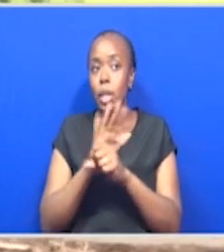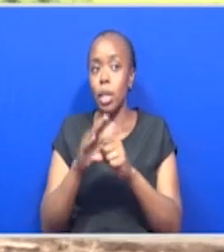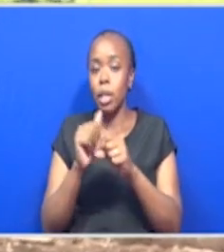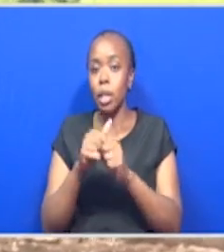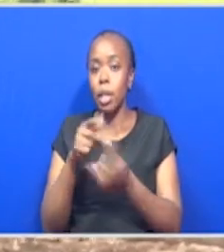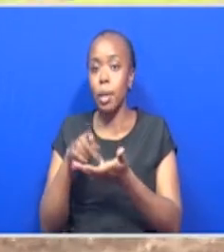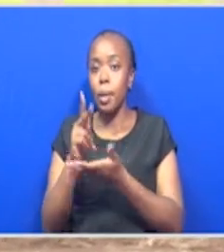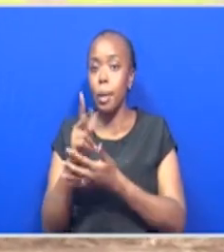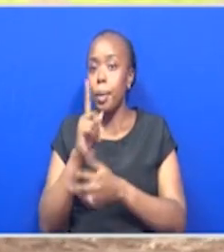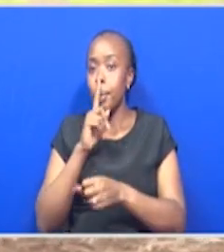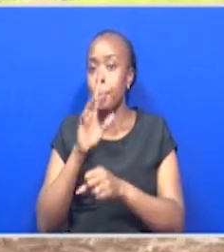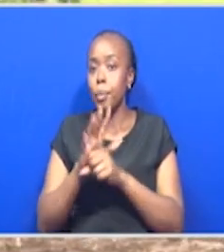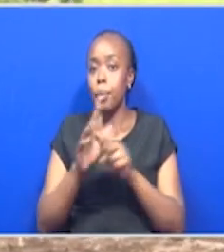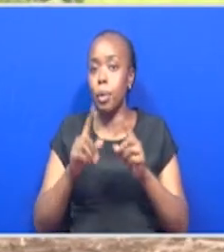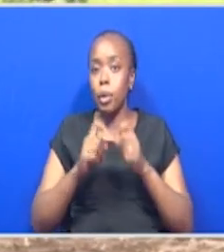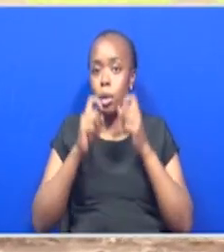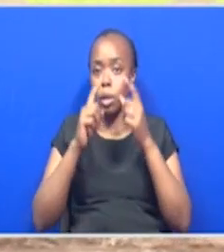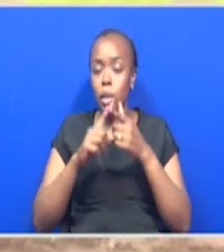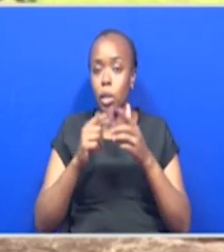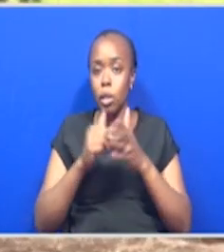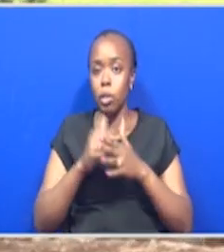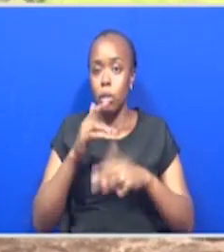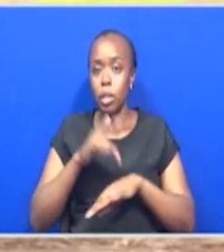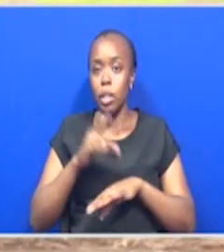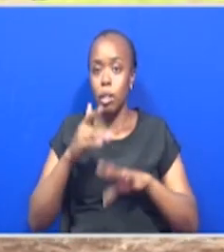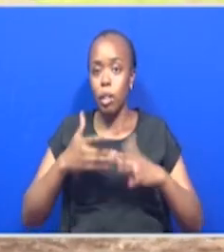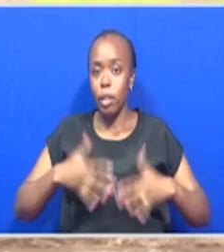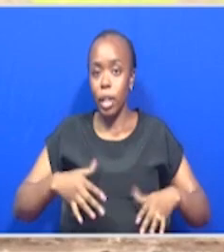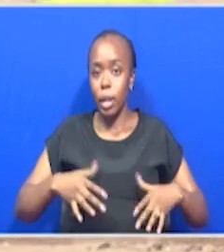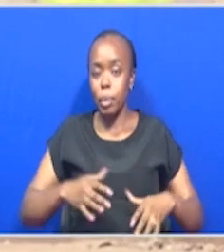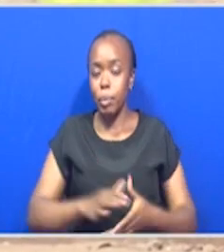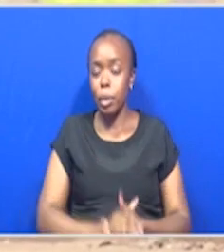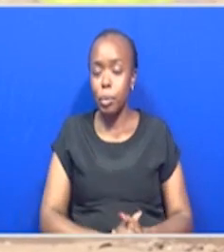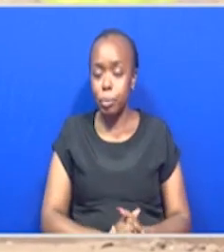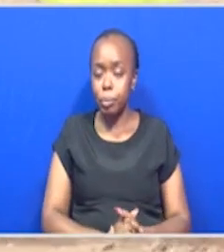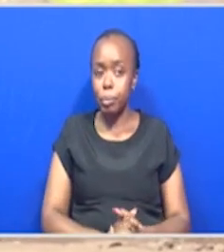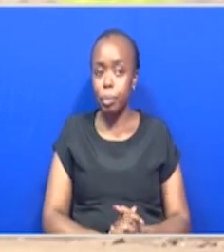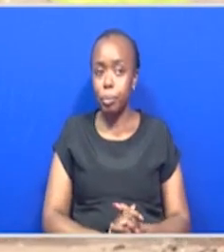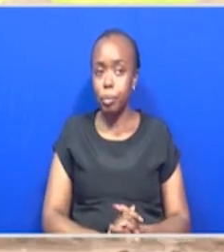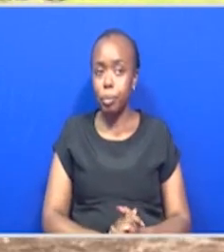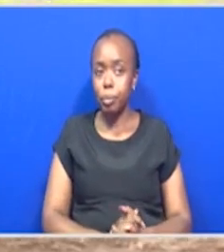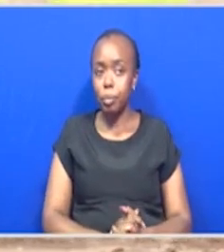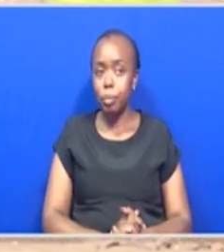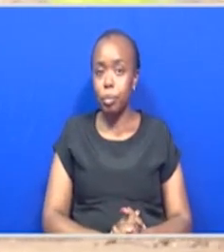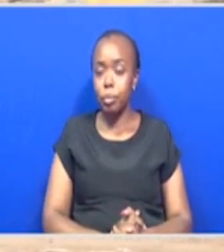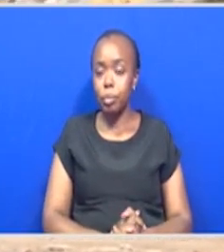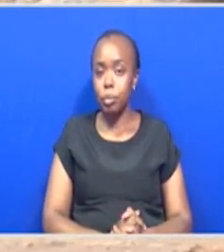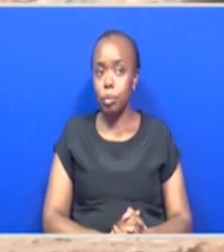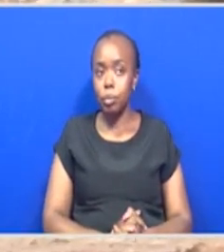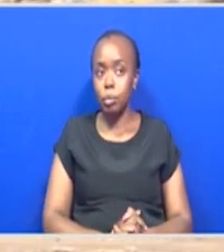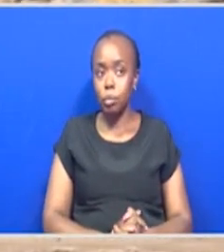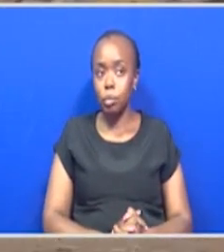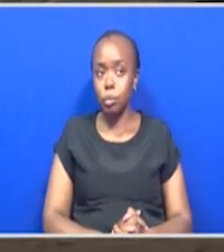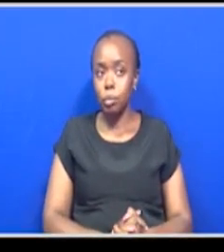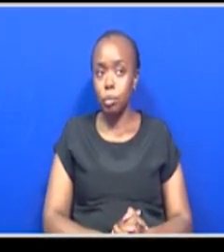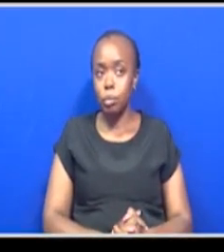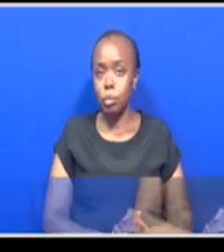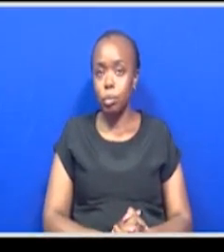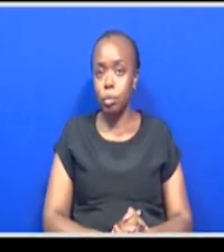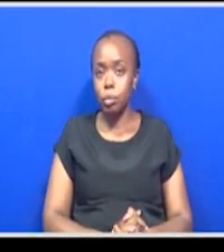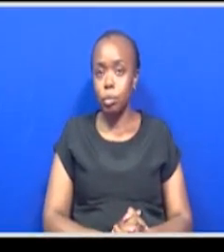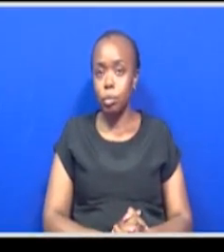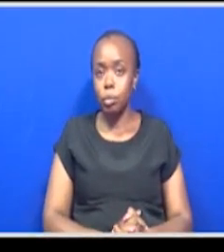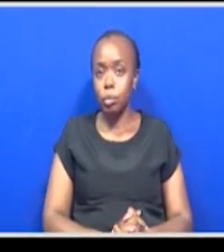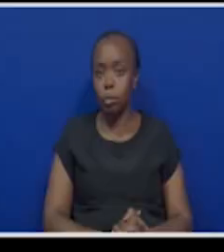compensation promise that they gave to the victims. Reporting for Mwangaza TV, Maimahiu, Nakuru County, Kelvin Kariba.